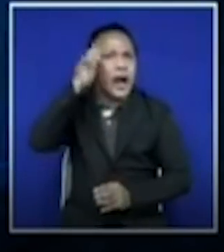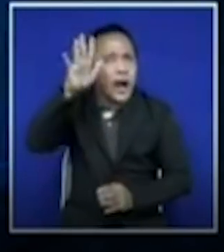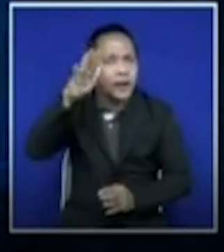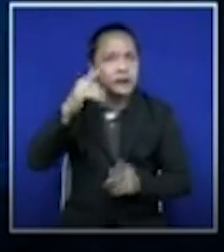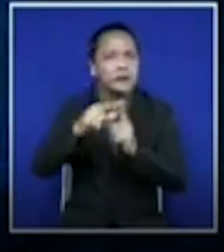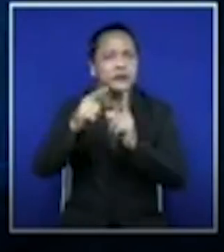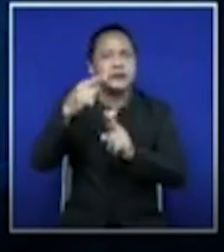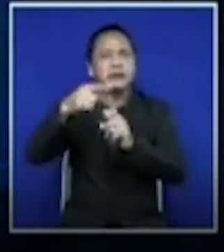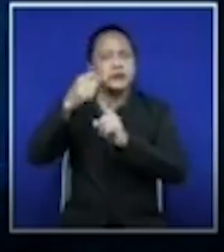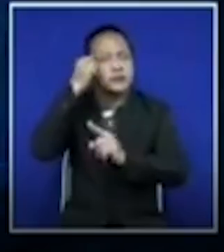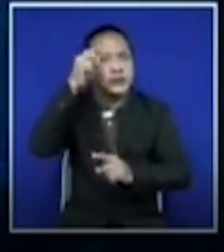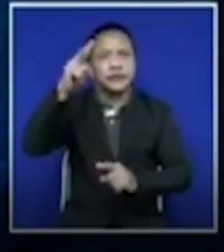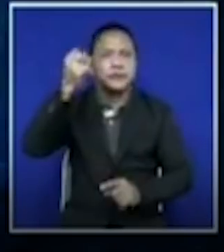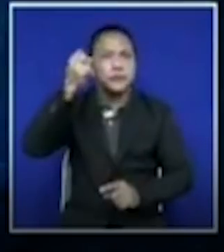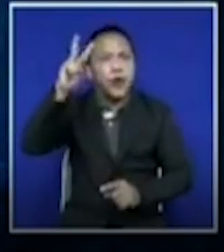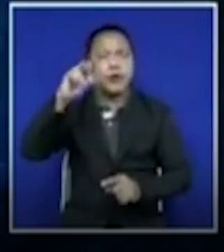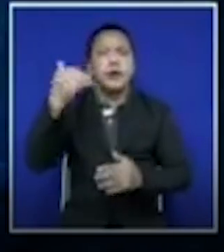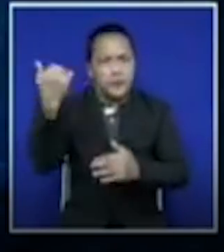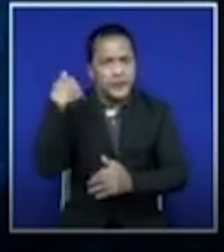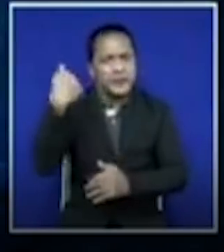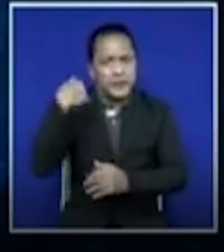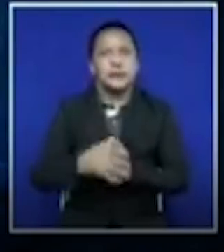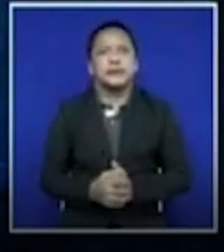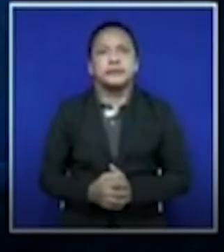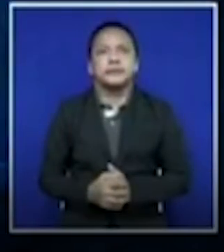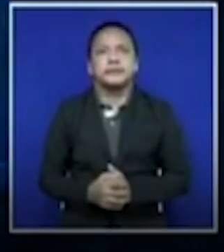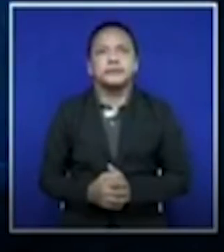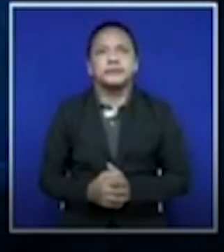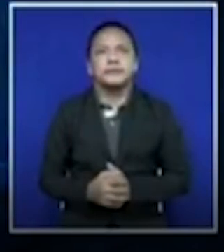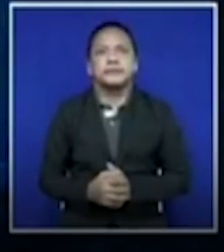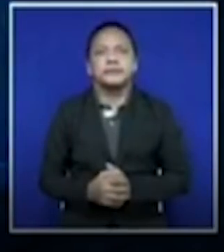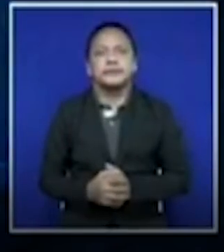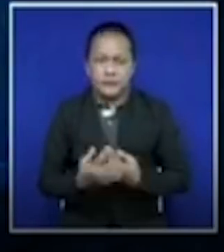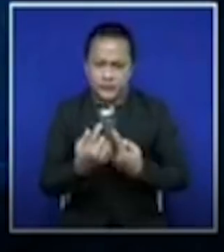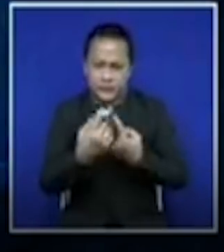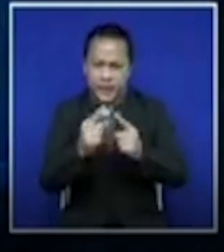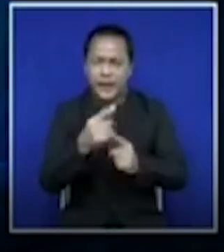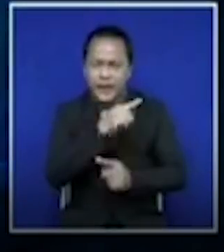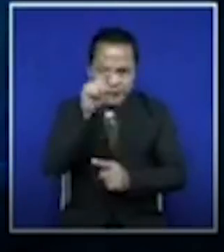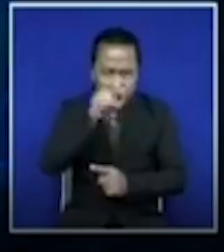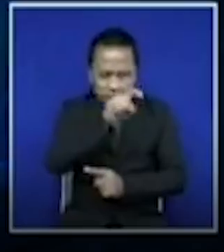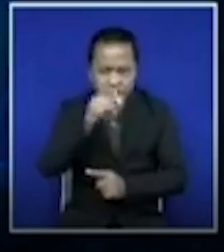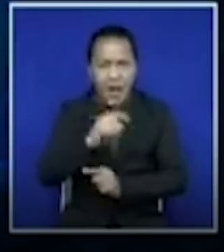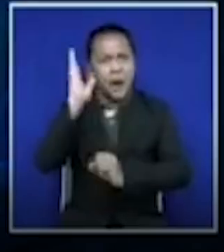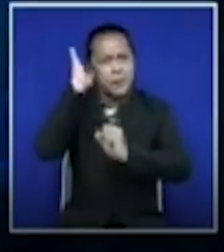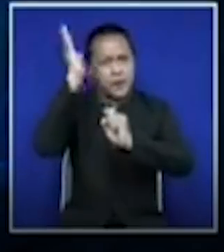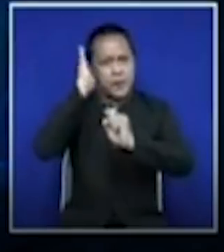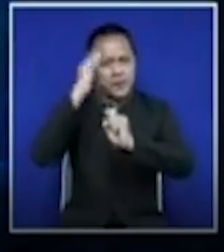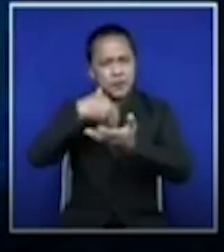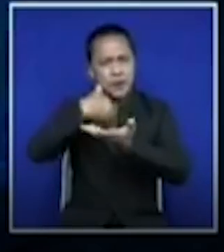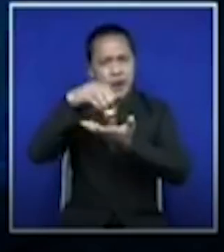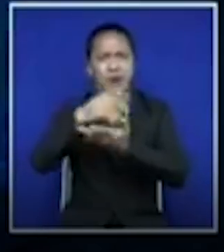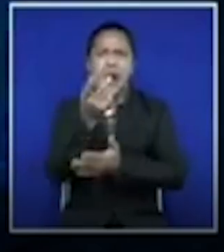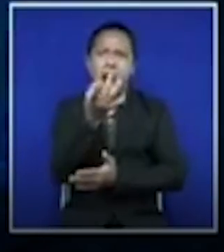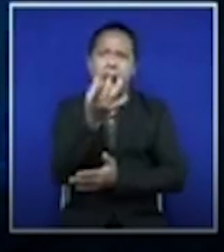มี D11 12บ้างนะครับซึ่งตรงนี้นะครับจะบอกว่าเอ๊ะโฆษกสบคเพิ่งจะพูดแ